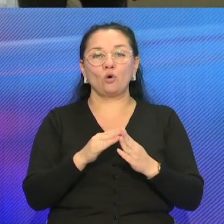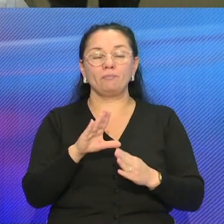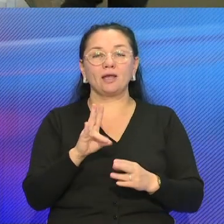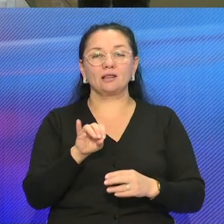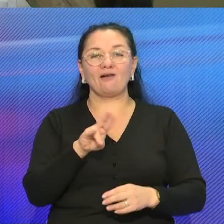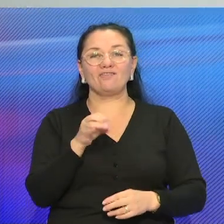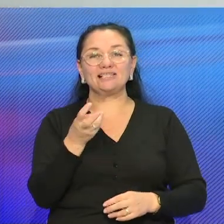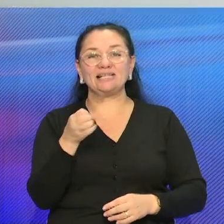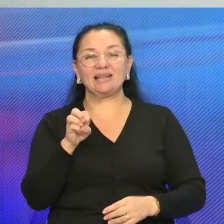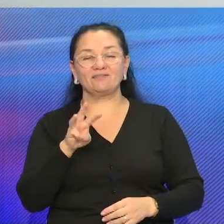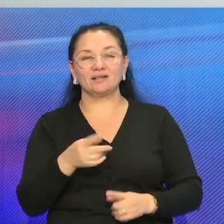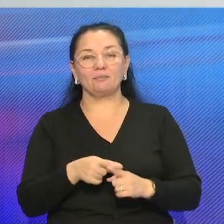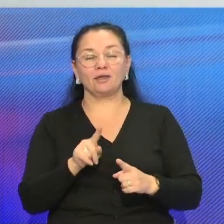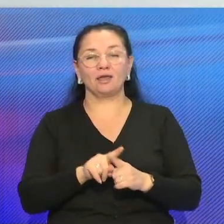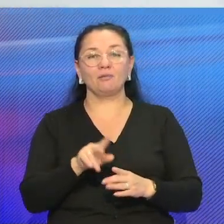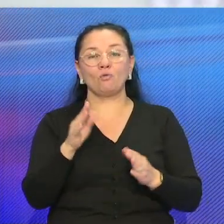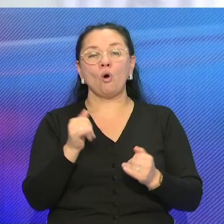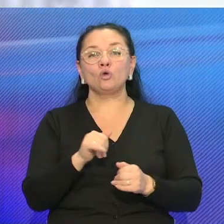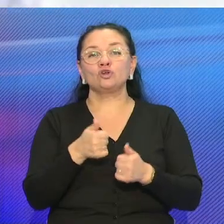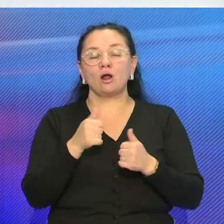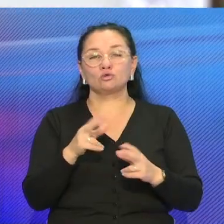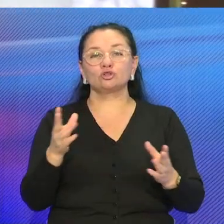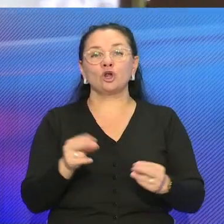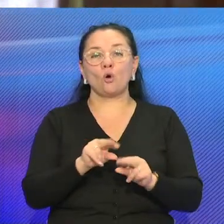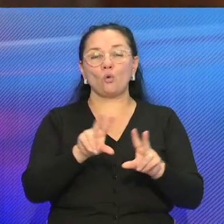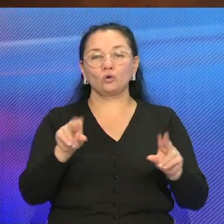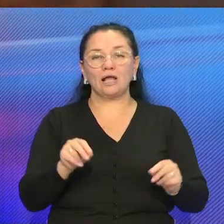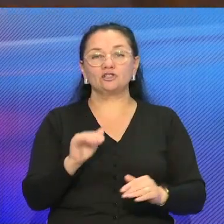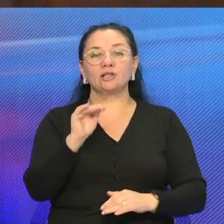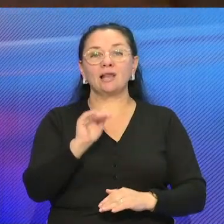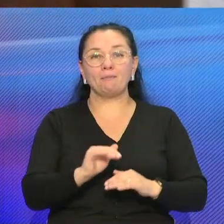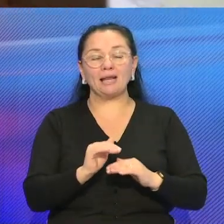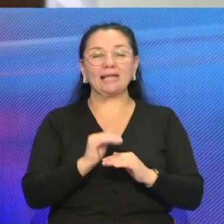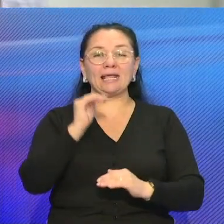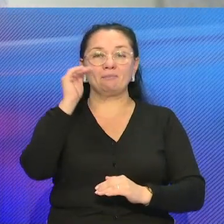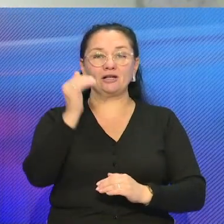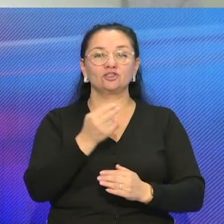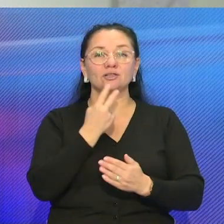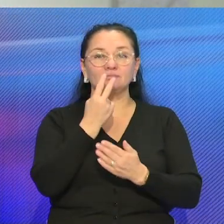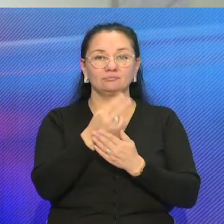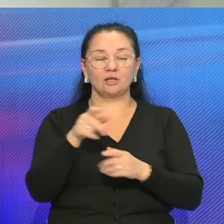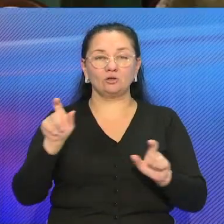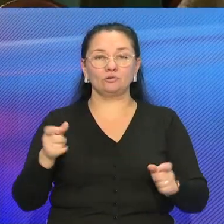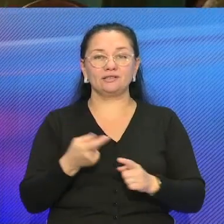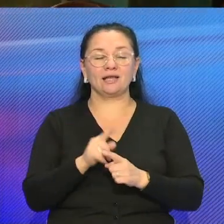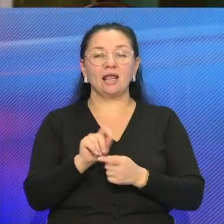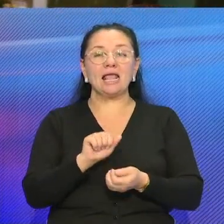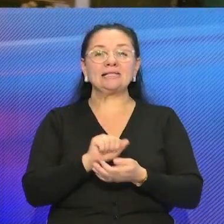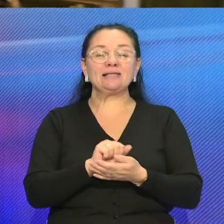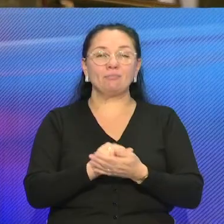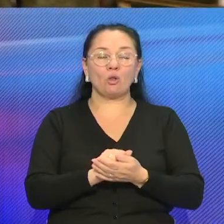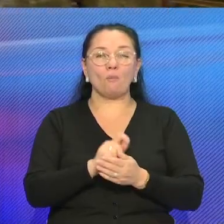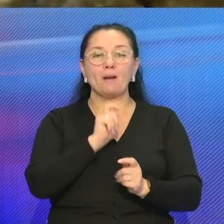Алегавічу спадарожнічае поспех і цікавасць дарослых і маленькіх гледачоў. Першае выражаецца ў мностве дыпломаў, узнагарод, прэмій